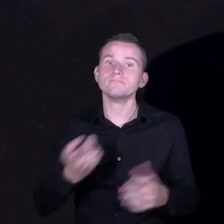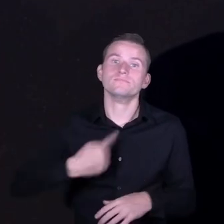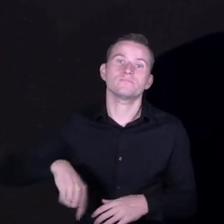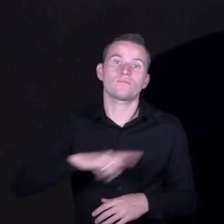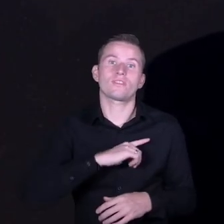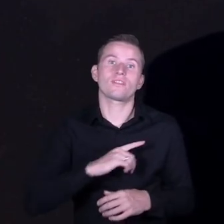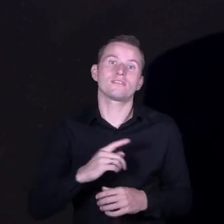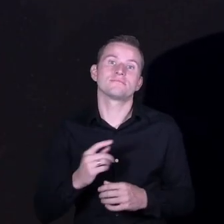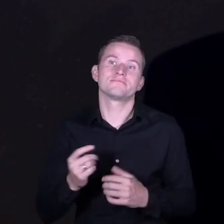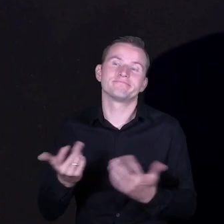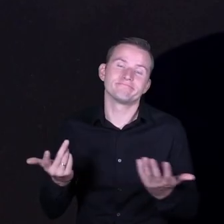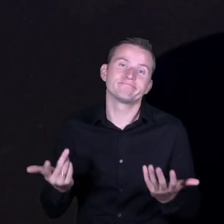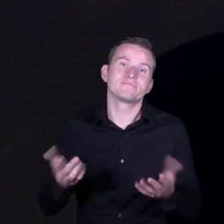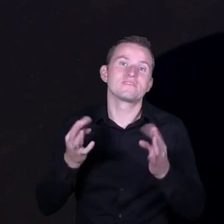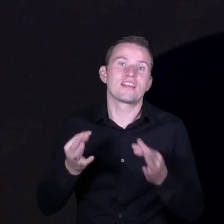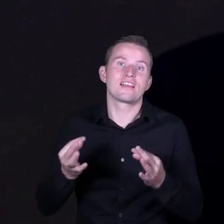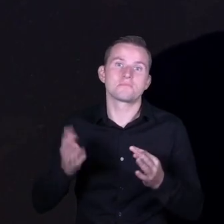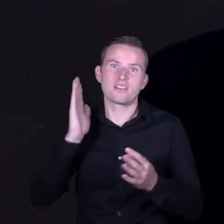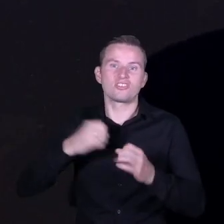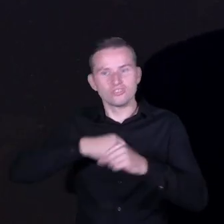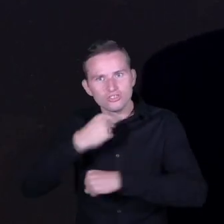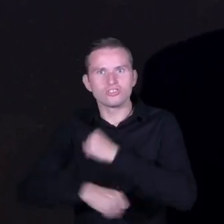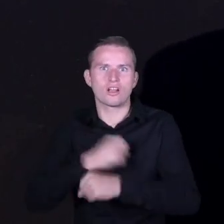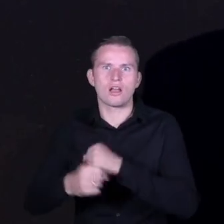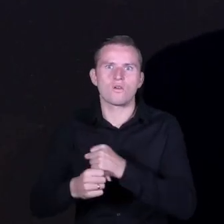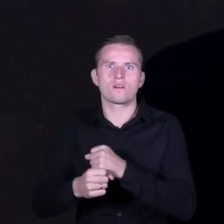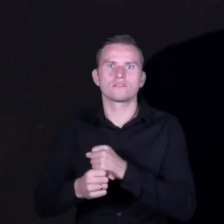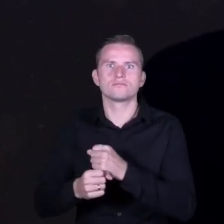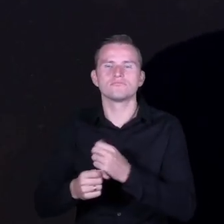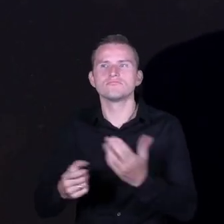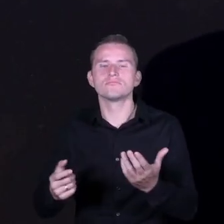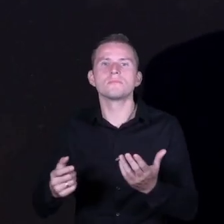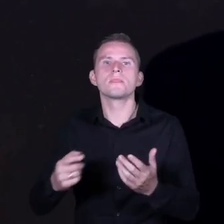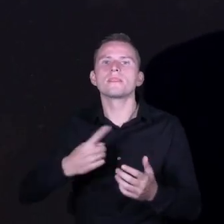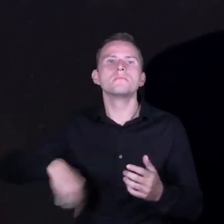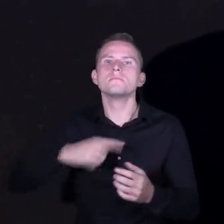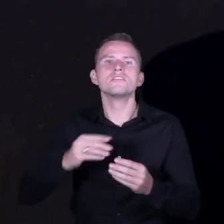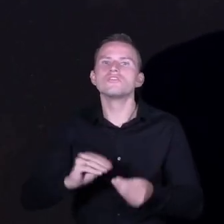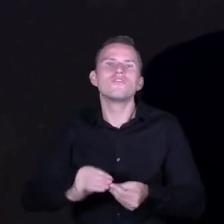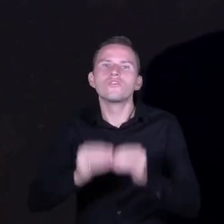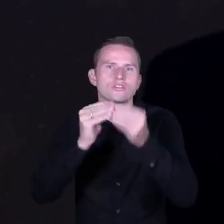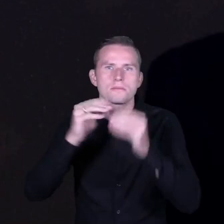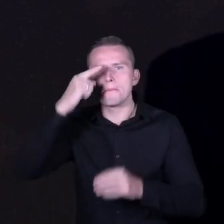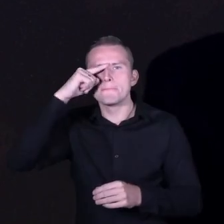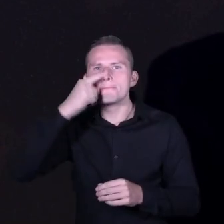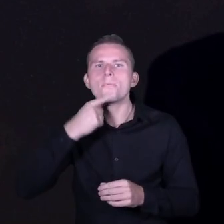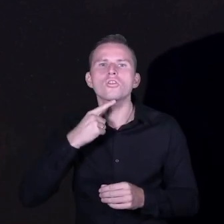tworzenie i wszystkich serdecznie zapraszam, portalu edukacja.gov.pl, który